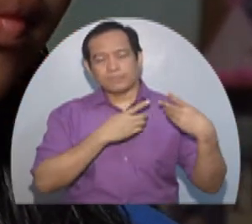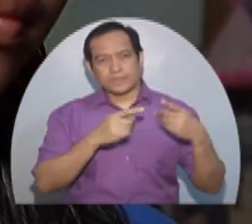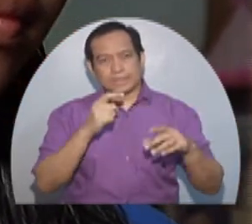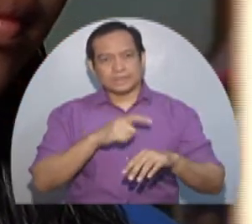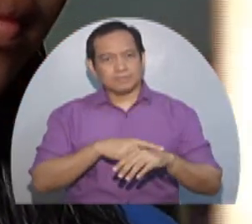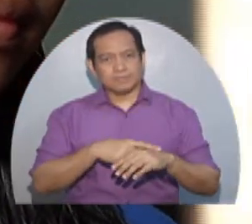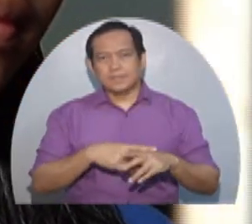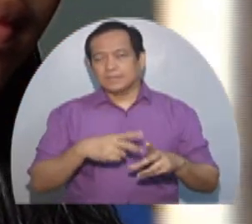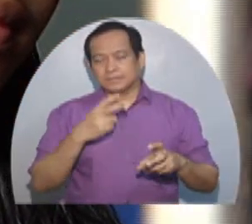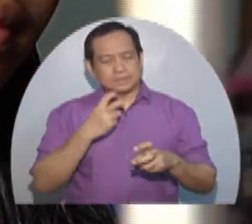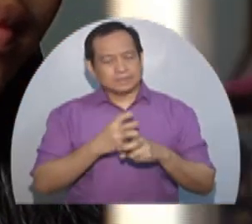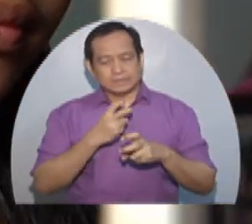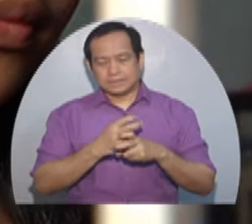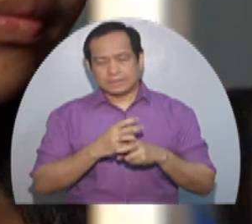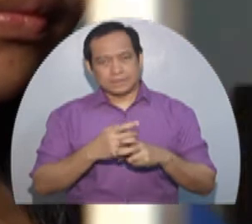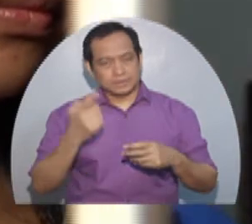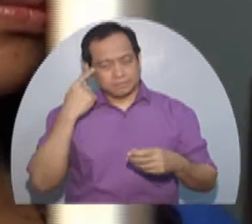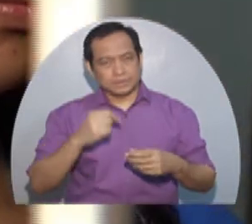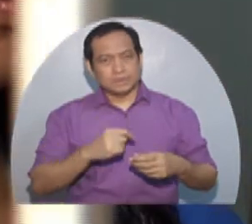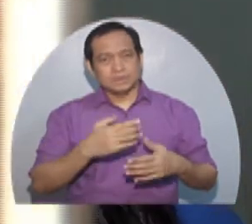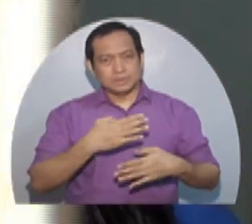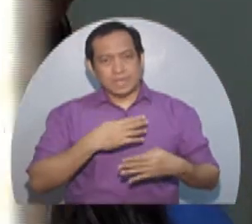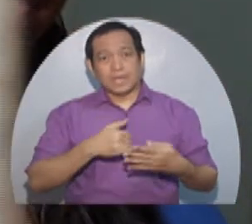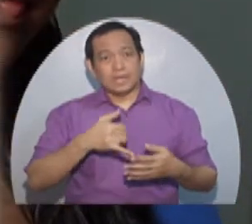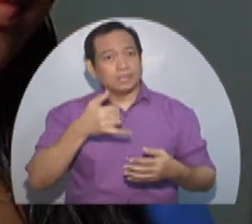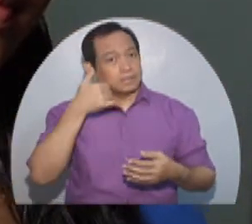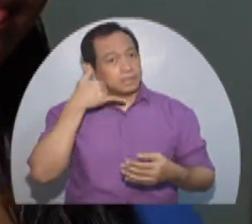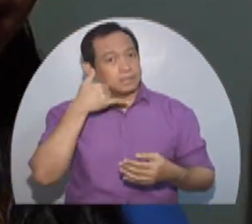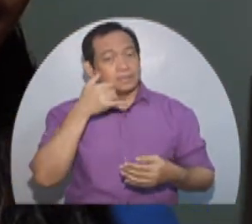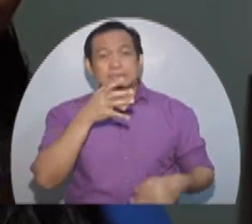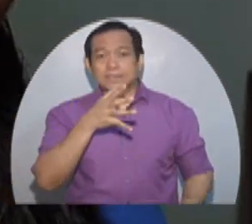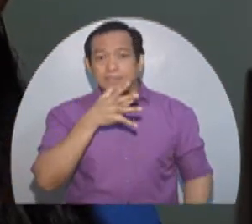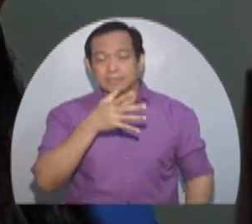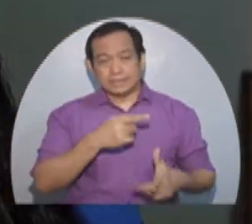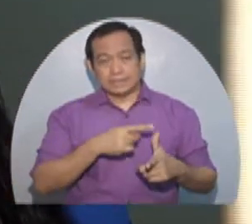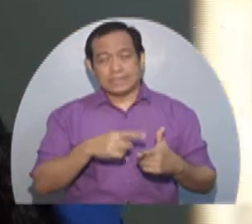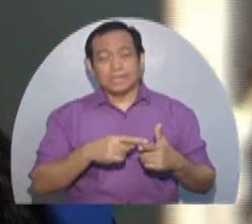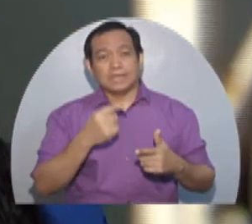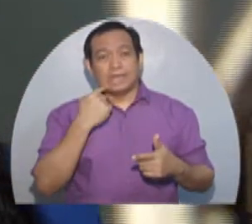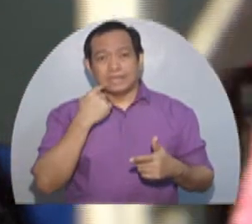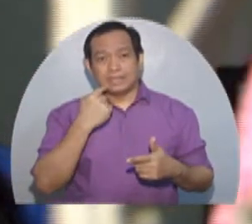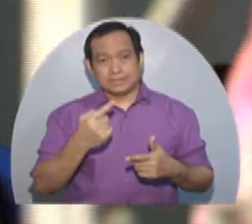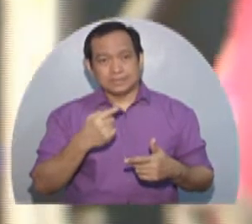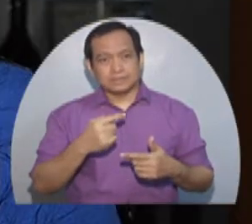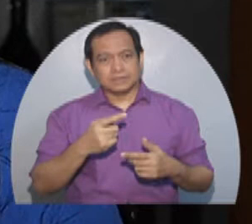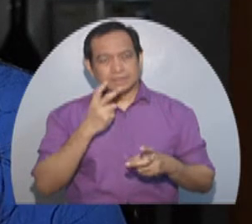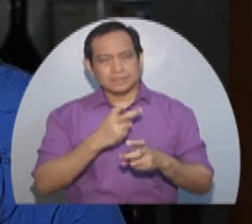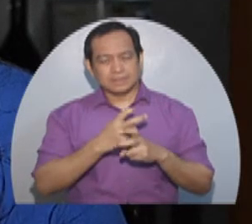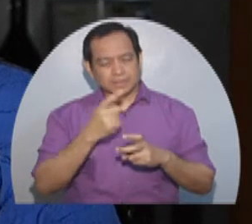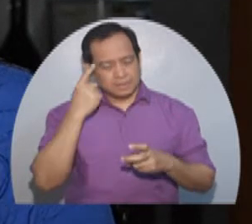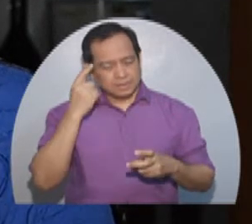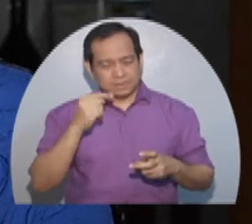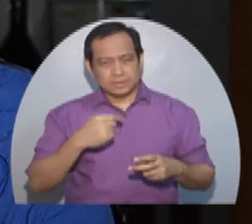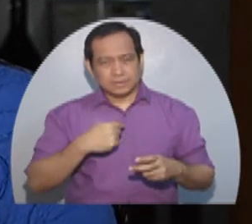na hirap na po ako na hindi talaga ako makahinga po, tinawagan ko po si mami nun. Tapos sinabi ko po sa kanya yung